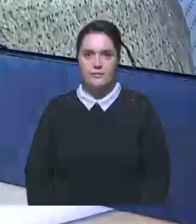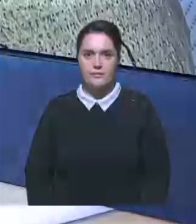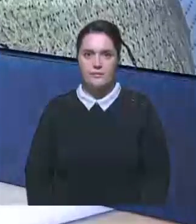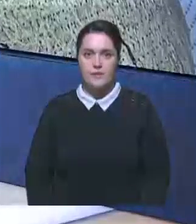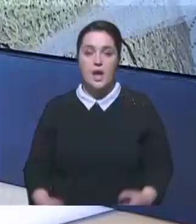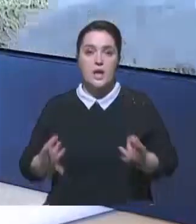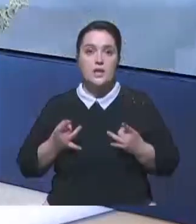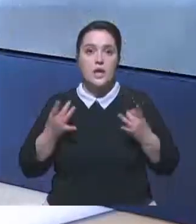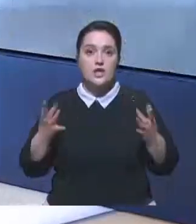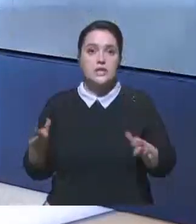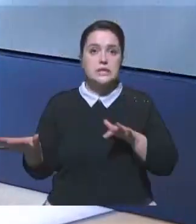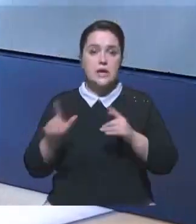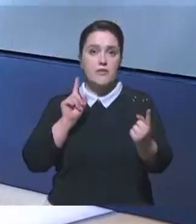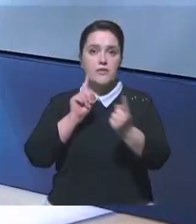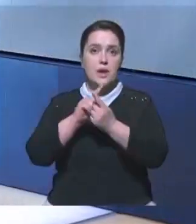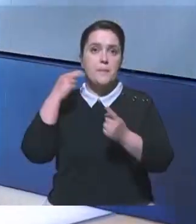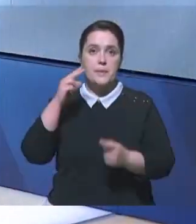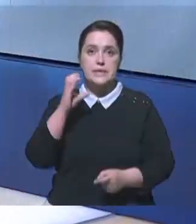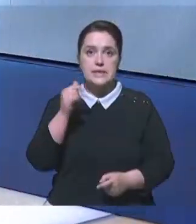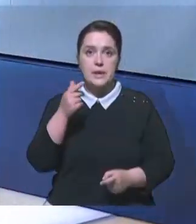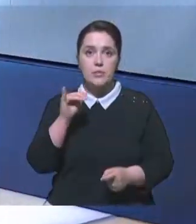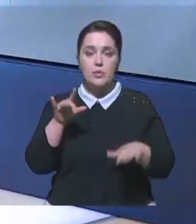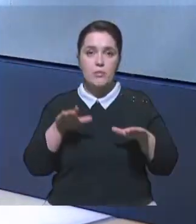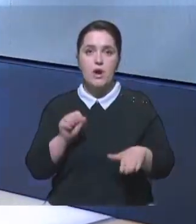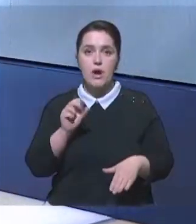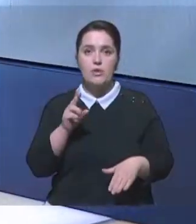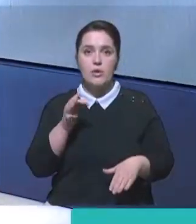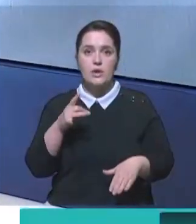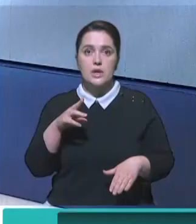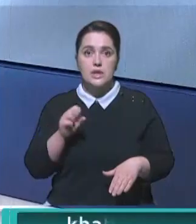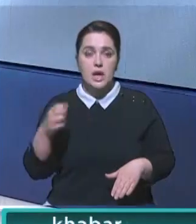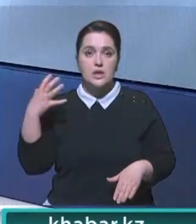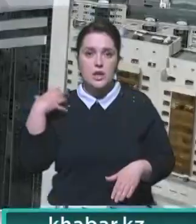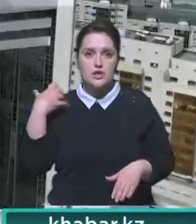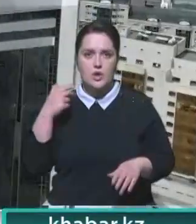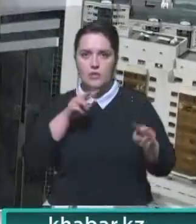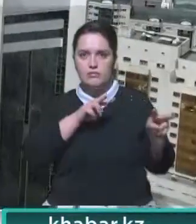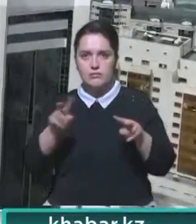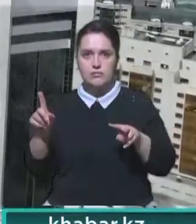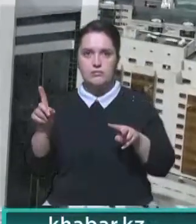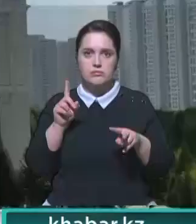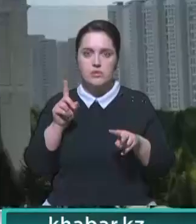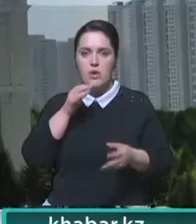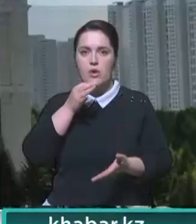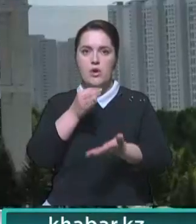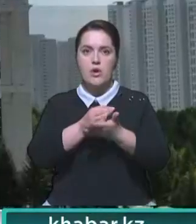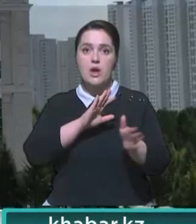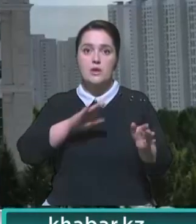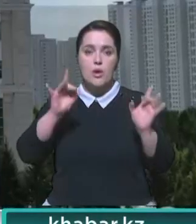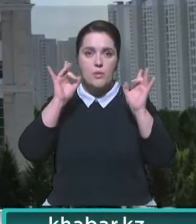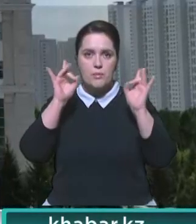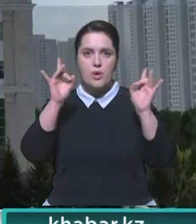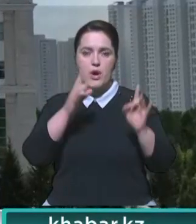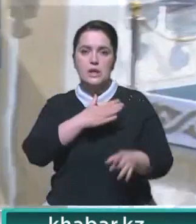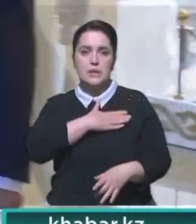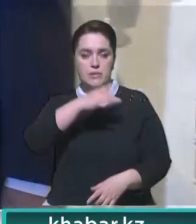торжественная церемония встречи президента Сингапура прошла в аккорде начальник почетного караула отдал рапорт лидерам стран затем прозвучали